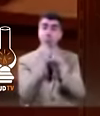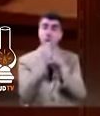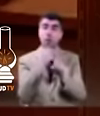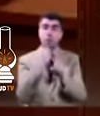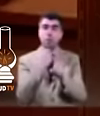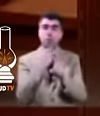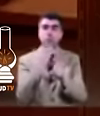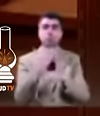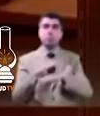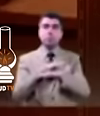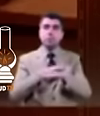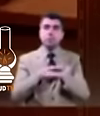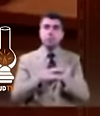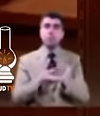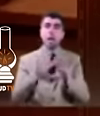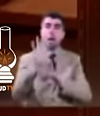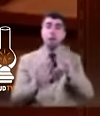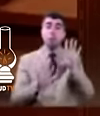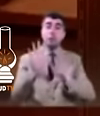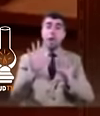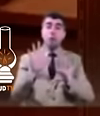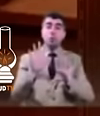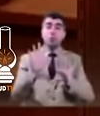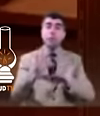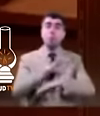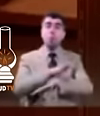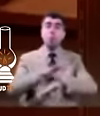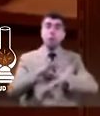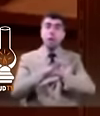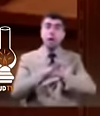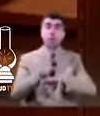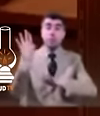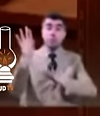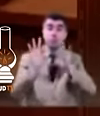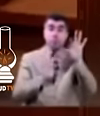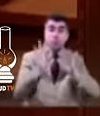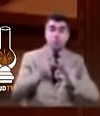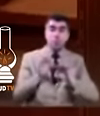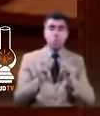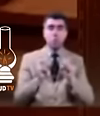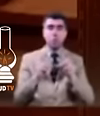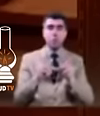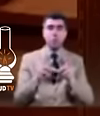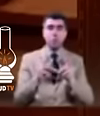السي عبد الإله بغيت 15 ديال الناس غيعاونوني، ما قدرتش كيفاش ندير. قلت له السيد الأمين العام